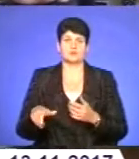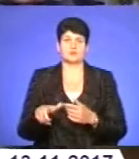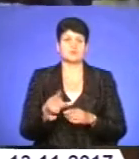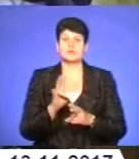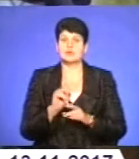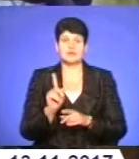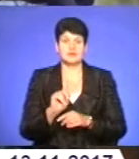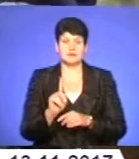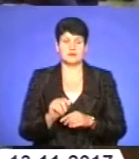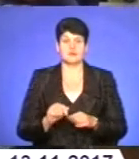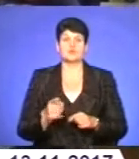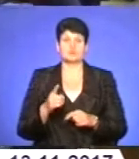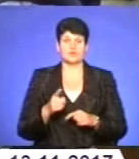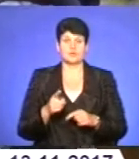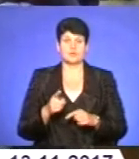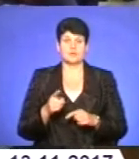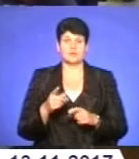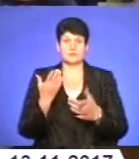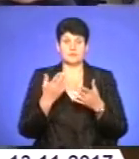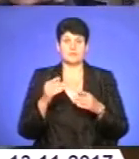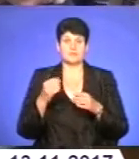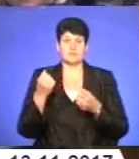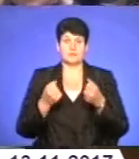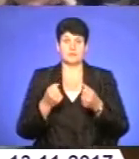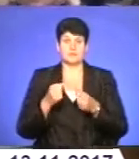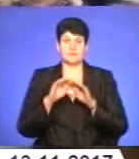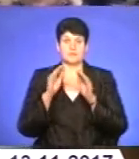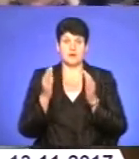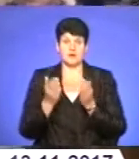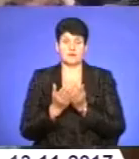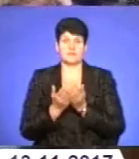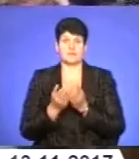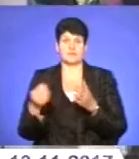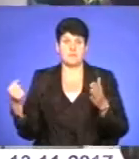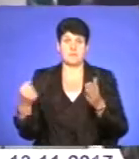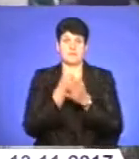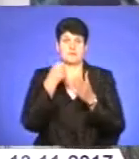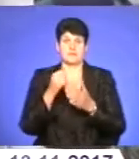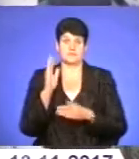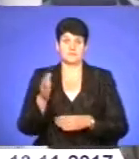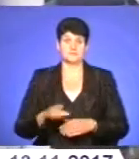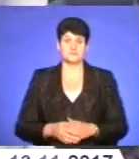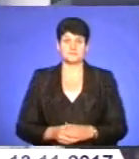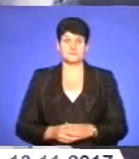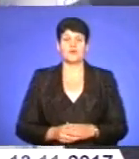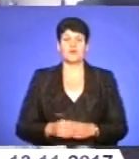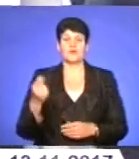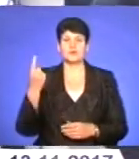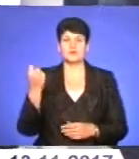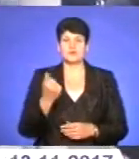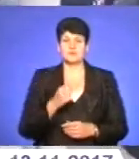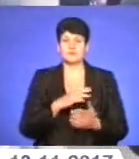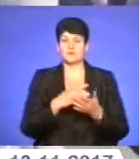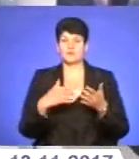чому? Бо сюди доїде на м'ячик і зду, і так бав. Тиждень безпеки дорожнього руху